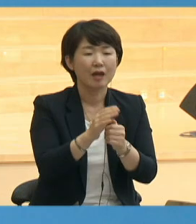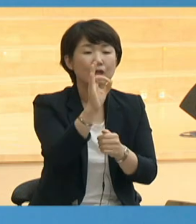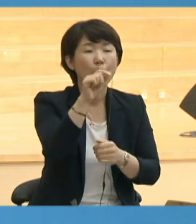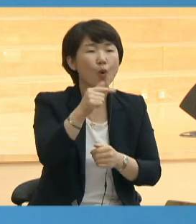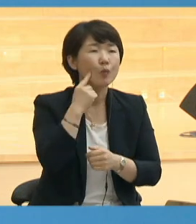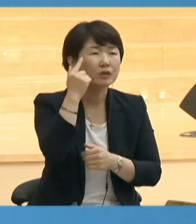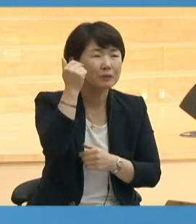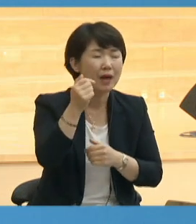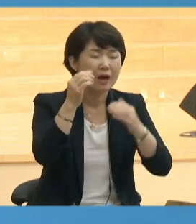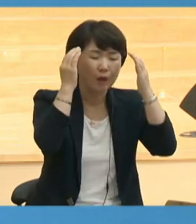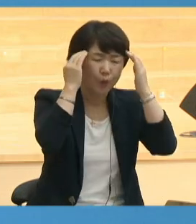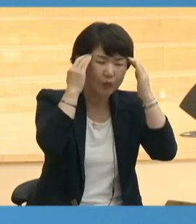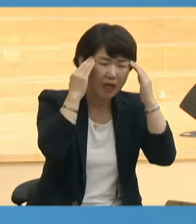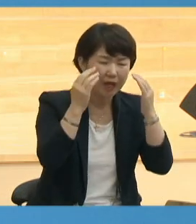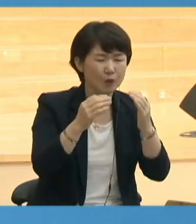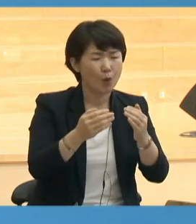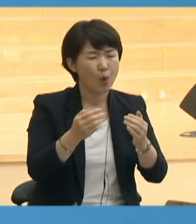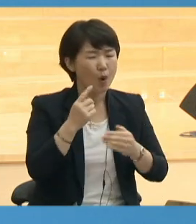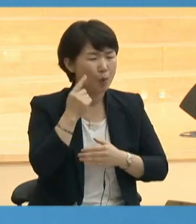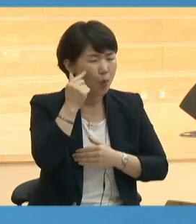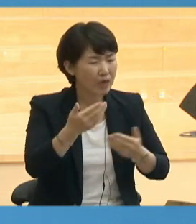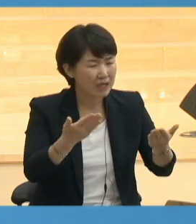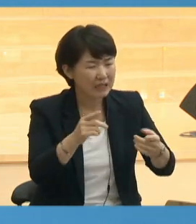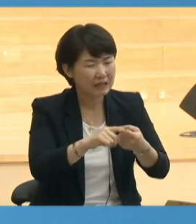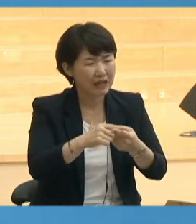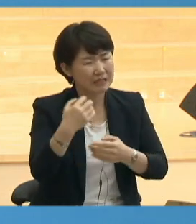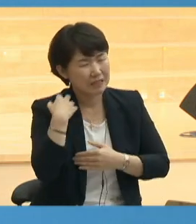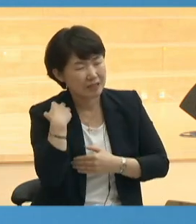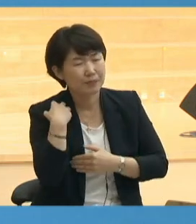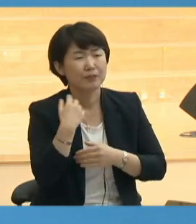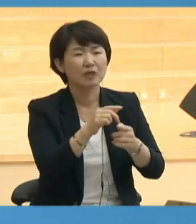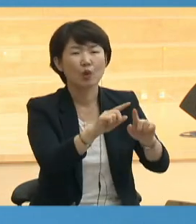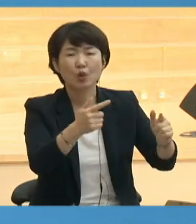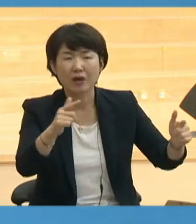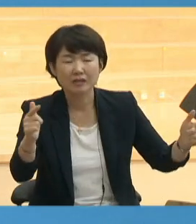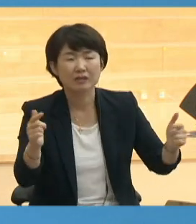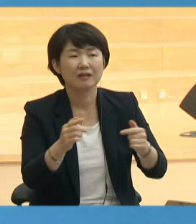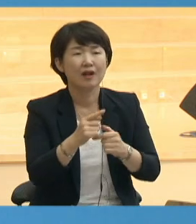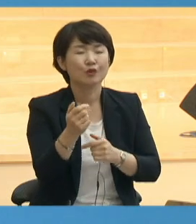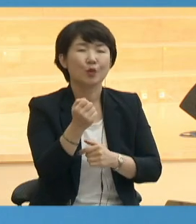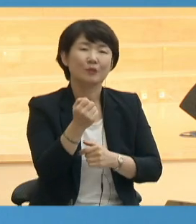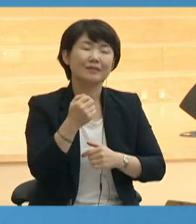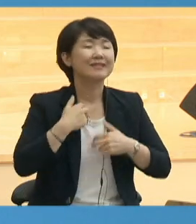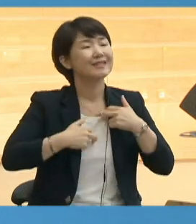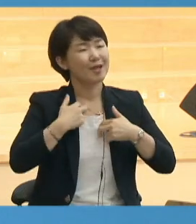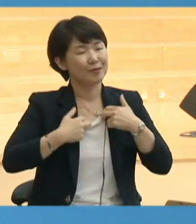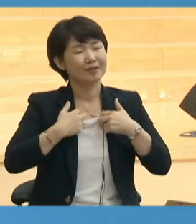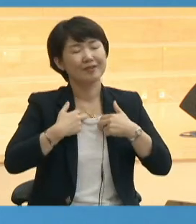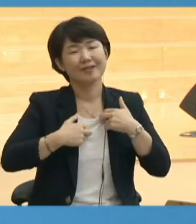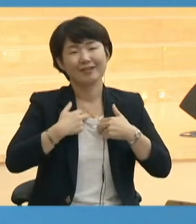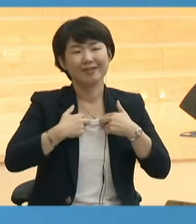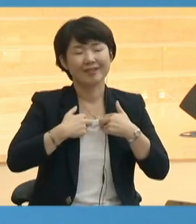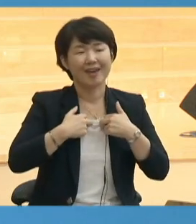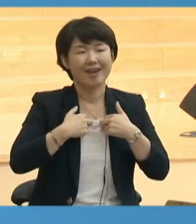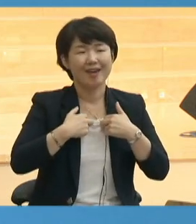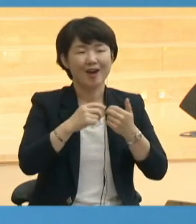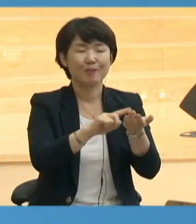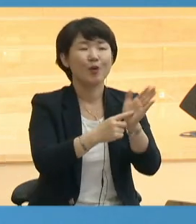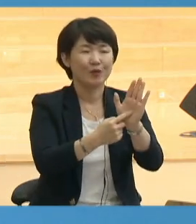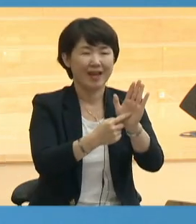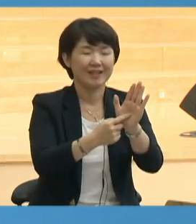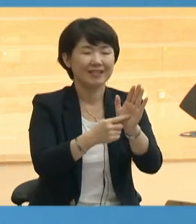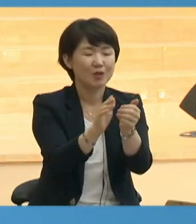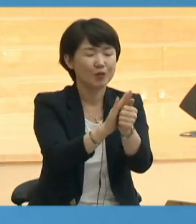사역에 대한 짐 이런 것들을 뭐랄까요 아주 해학적인 표현으로 그렇게 다만 했던 조사